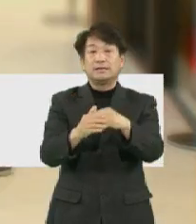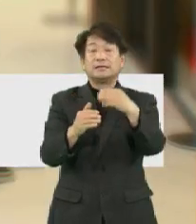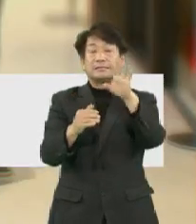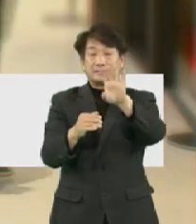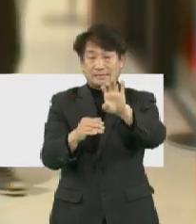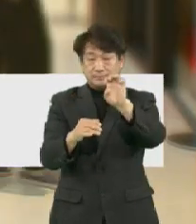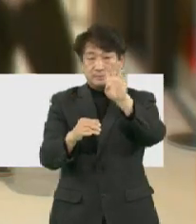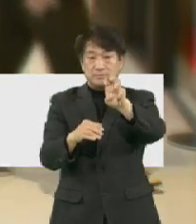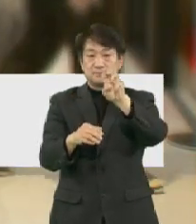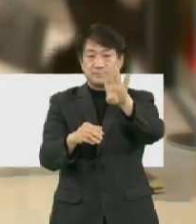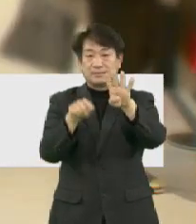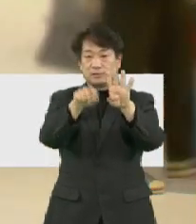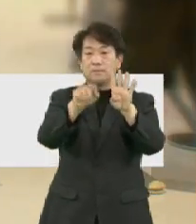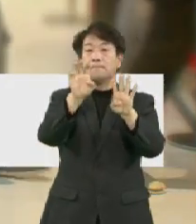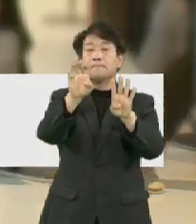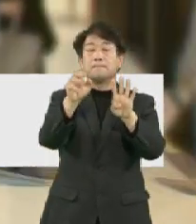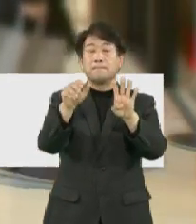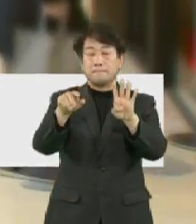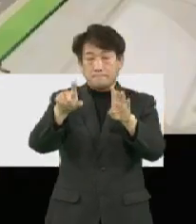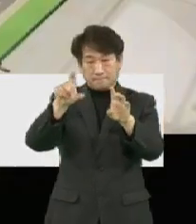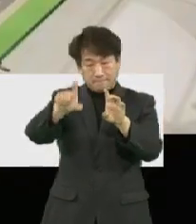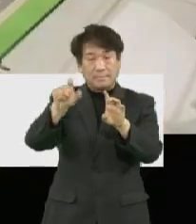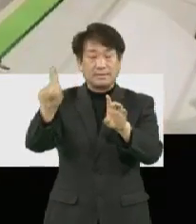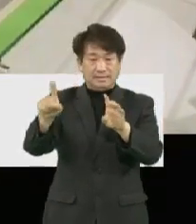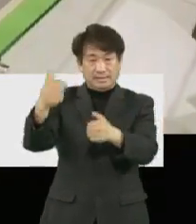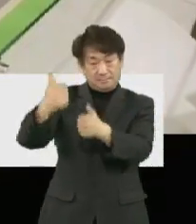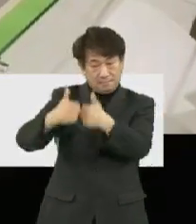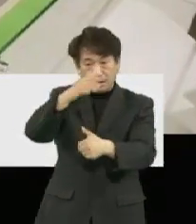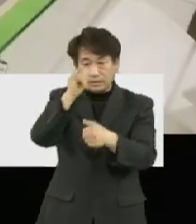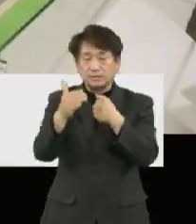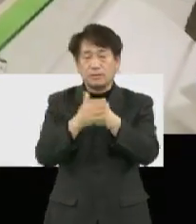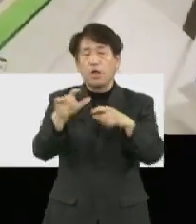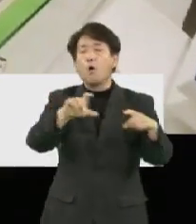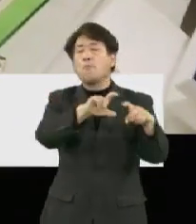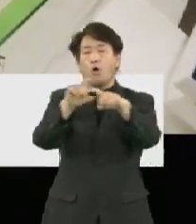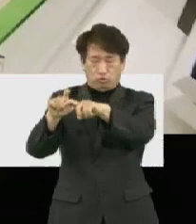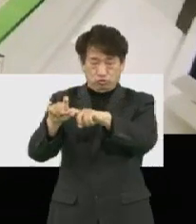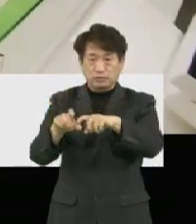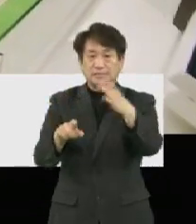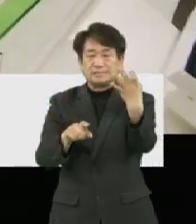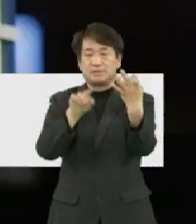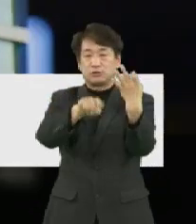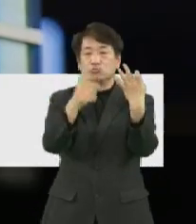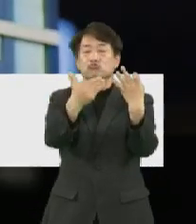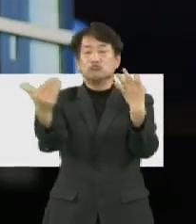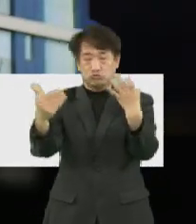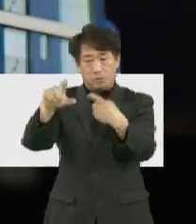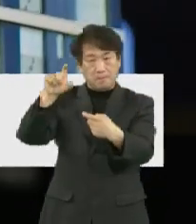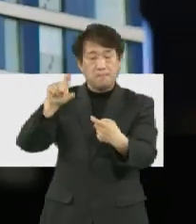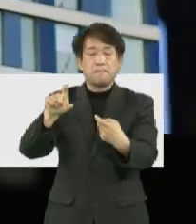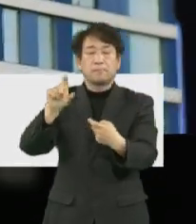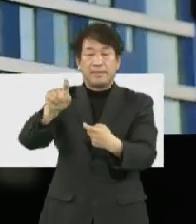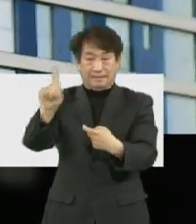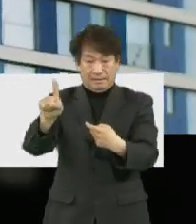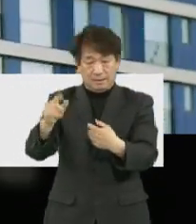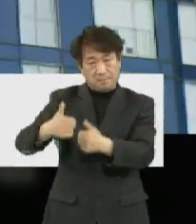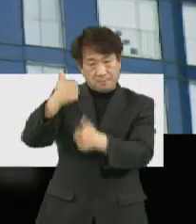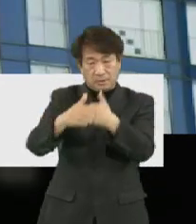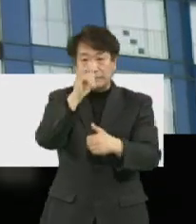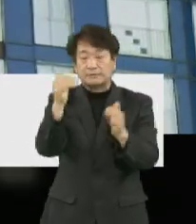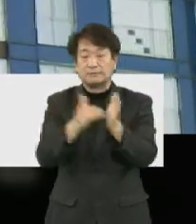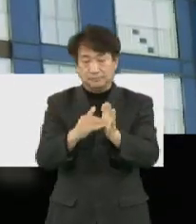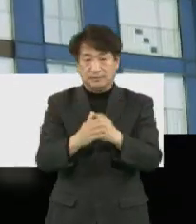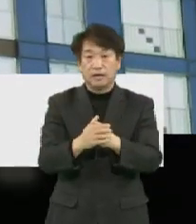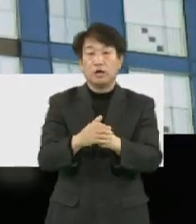경쟁률을 기록하는 등 400 92 가 부모 집에 평균 14.99 대 1의 청약 경쟁률을 보였습니다 또 선화동